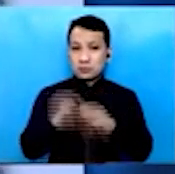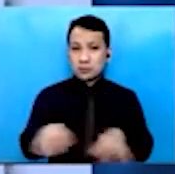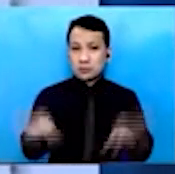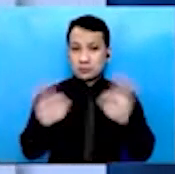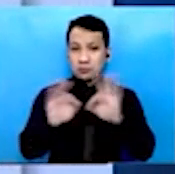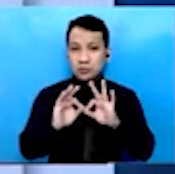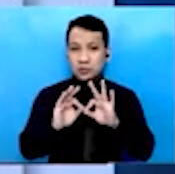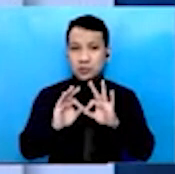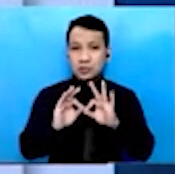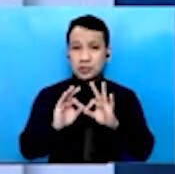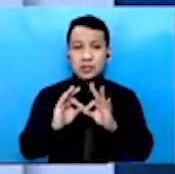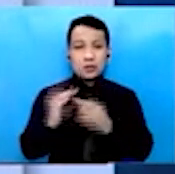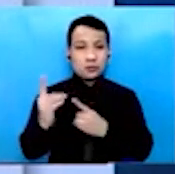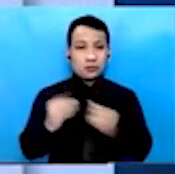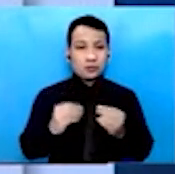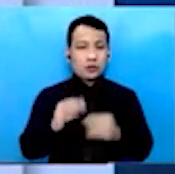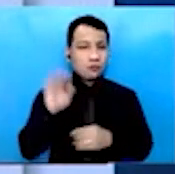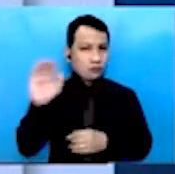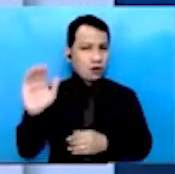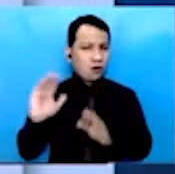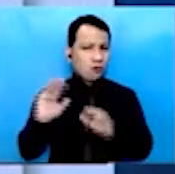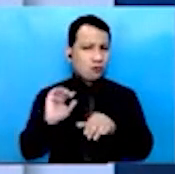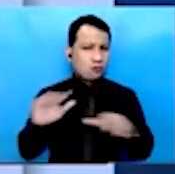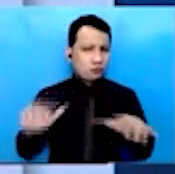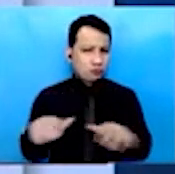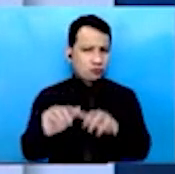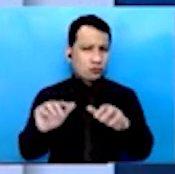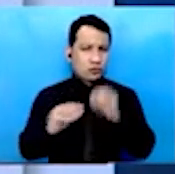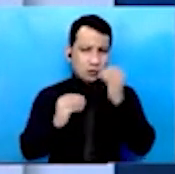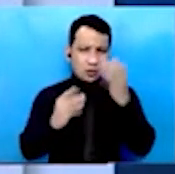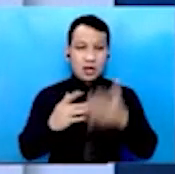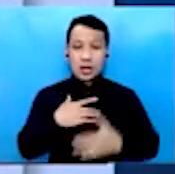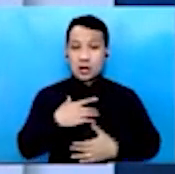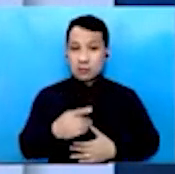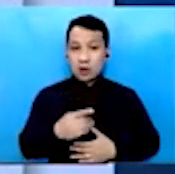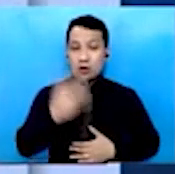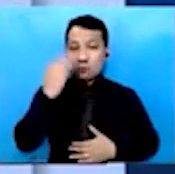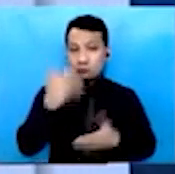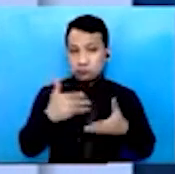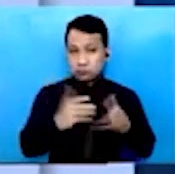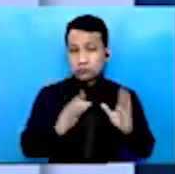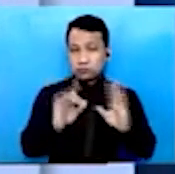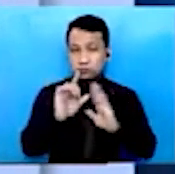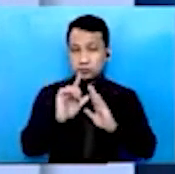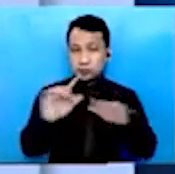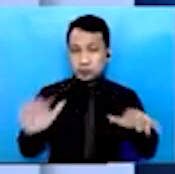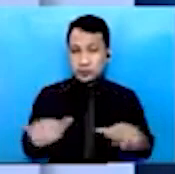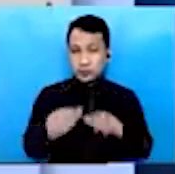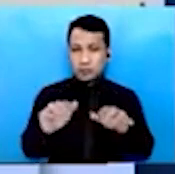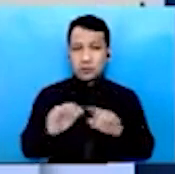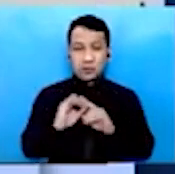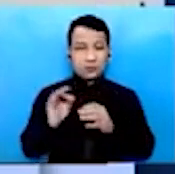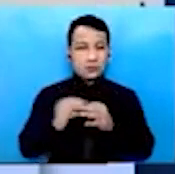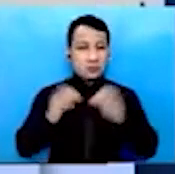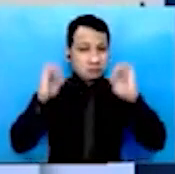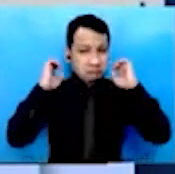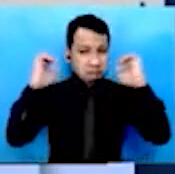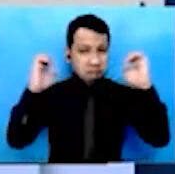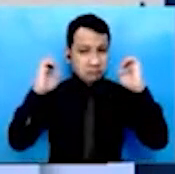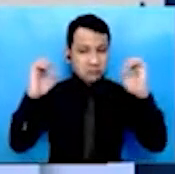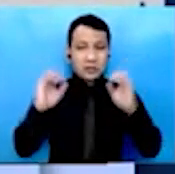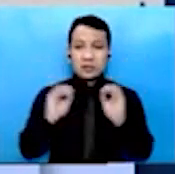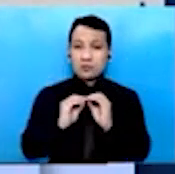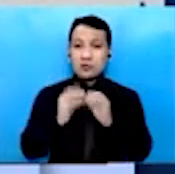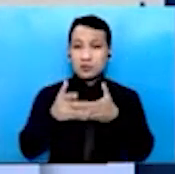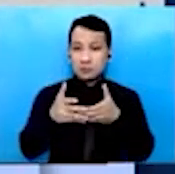Kung papasok sa trabaho sa mga permitted industries alinsunod sa labor laws. Kung mag-e-exercise at kung